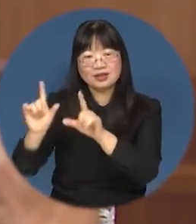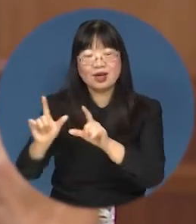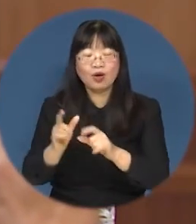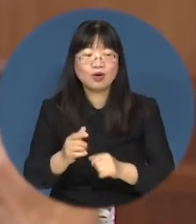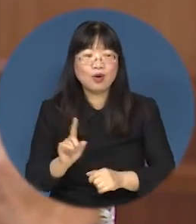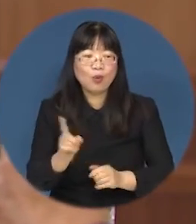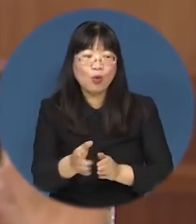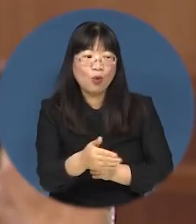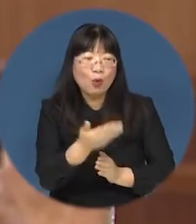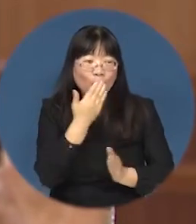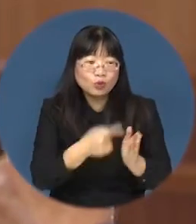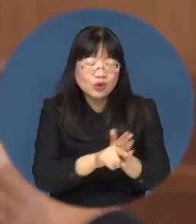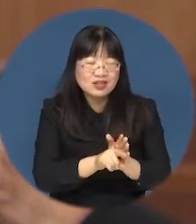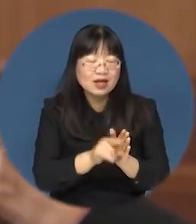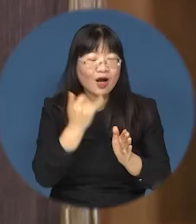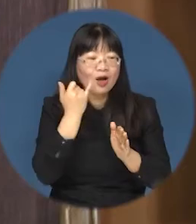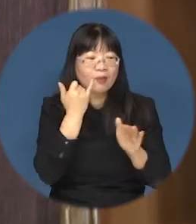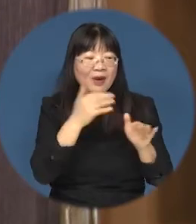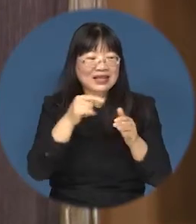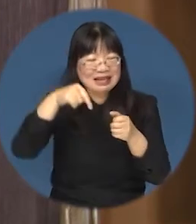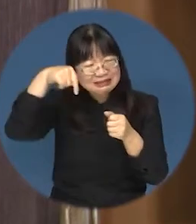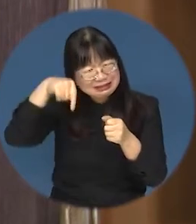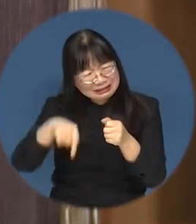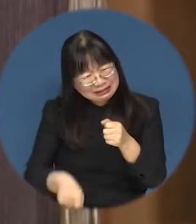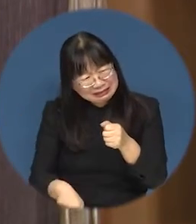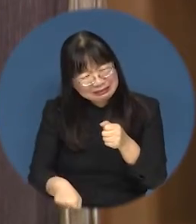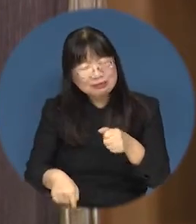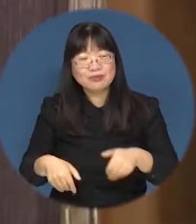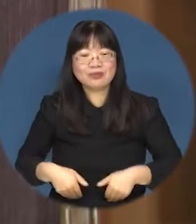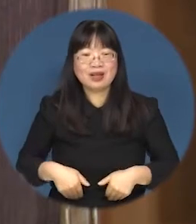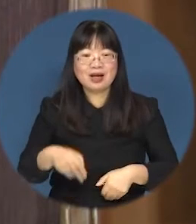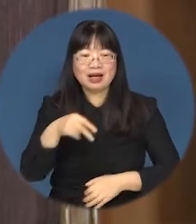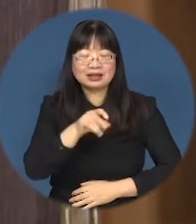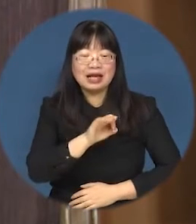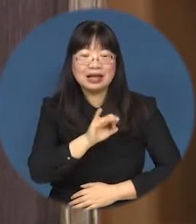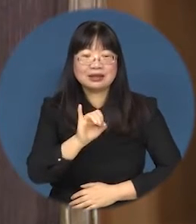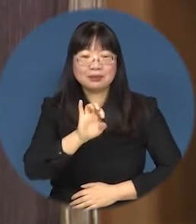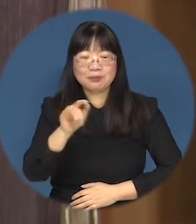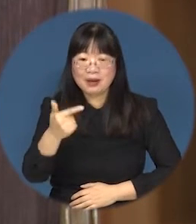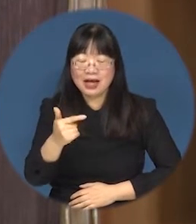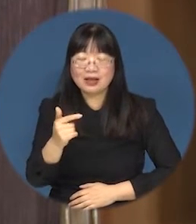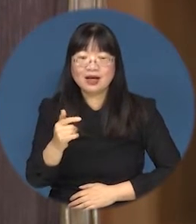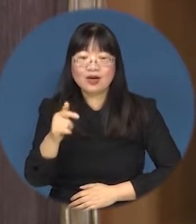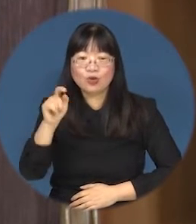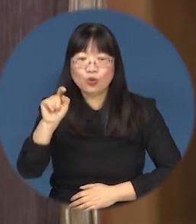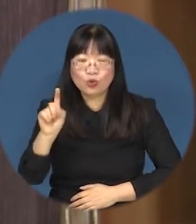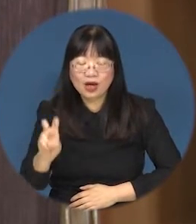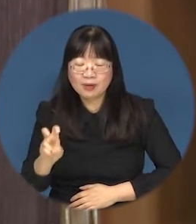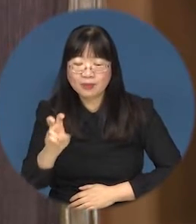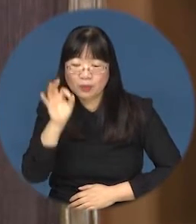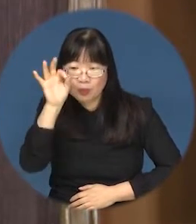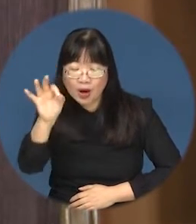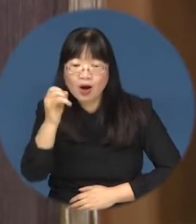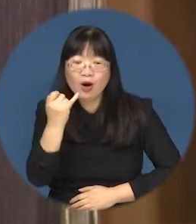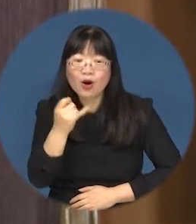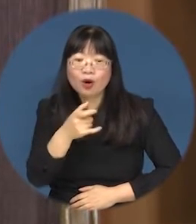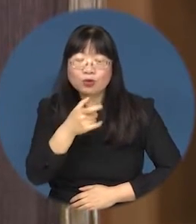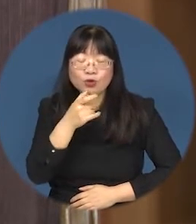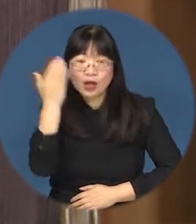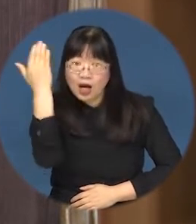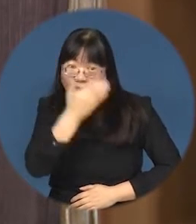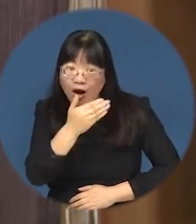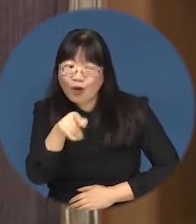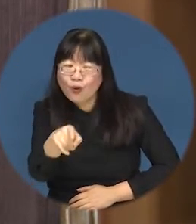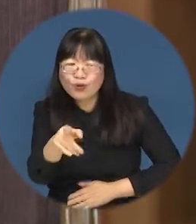깊이 들어가야 되는데. 먹으려면 또 그 우리가 저 사이판이나 괌에 가면. 물이 굉장히 깨끗하지 않습니까? 예. 그러면 깨끗한